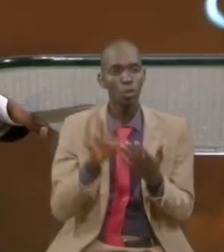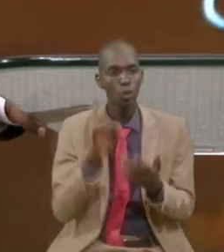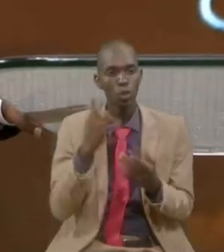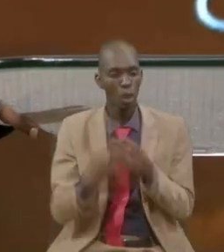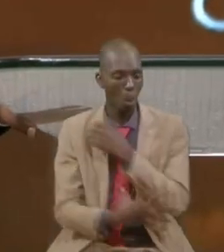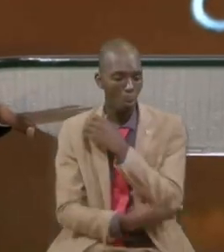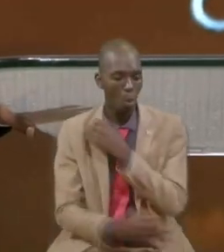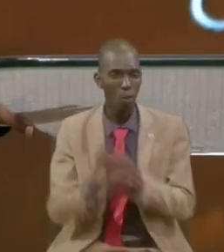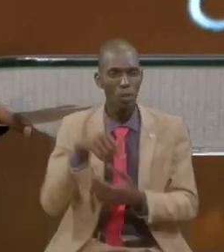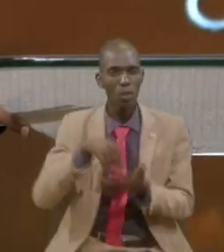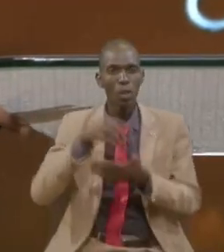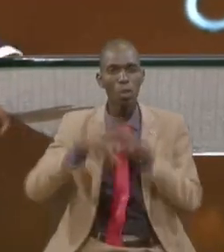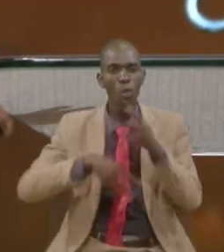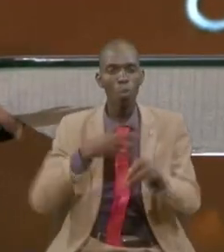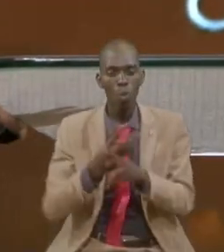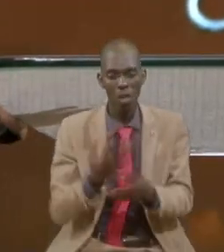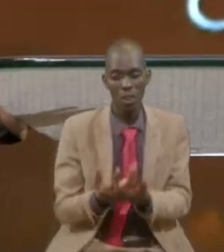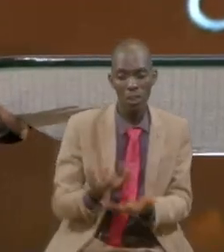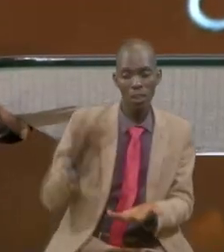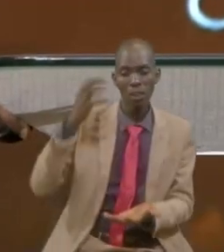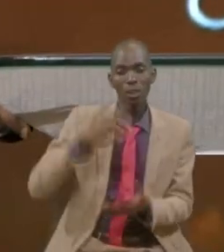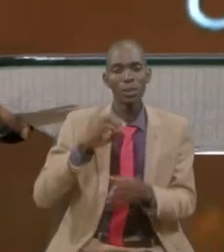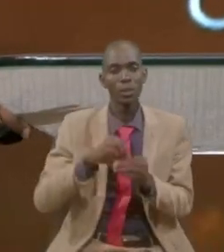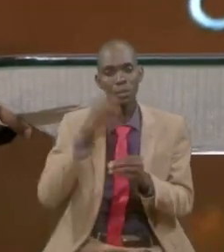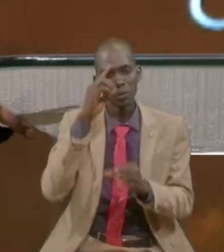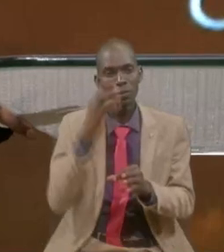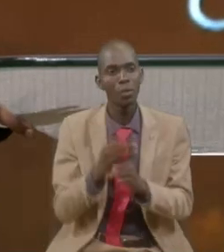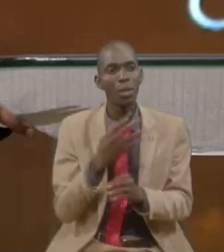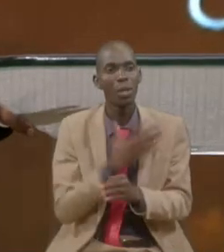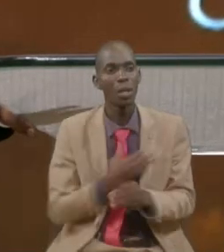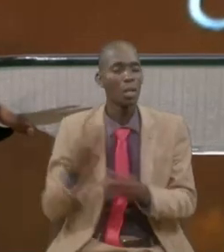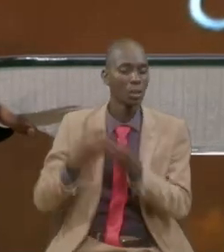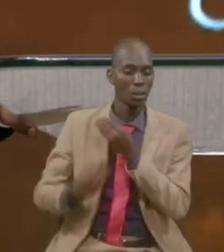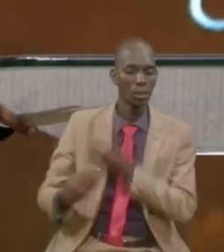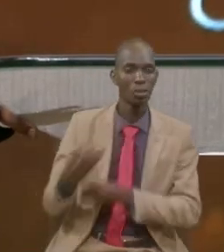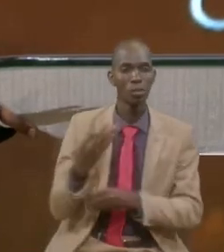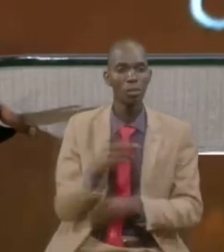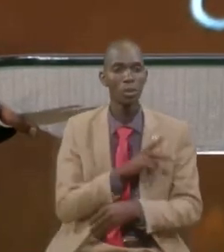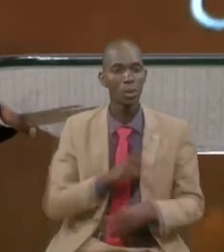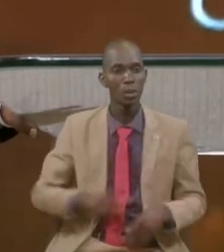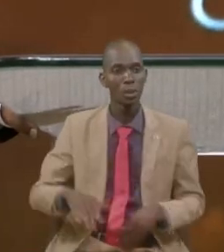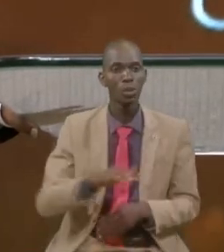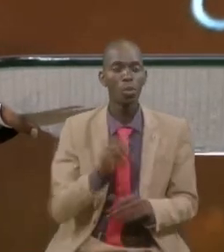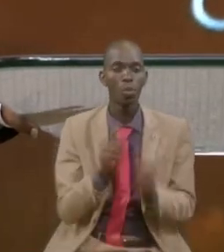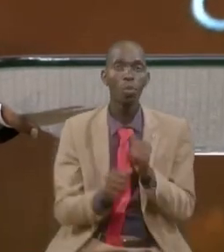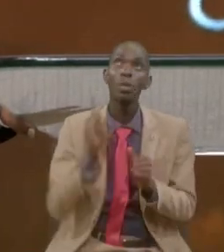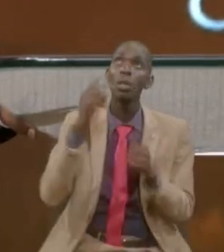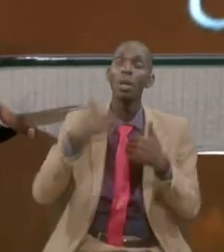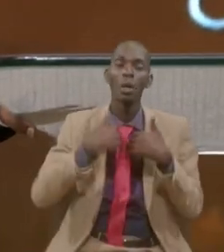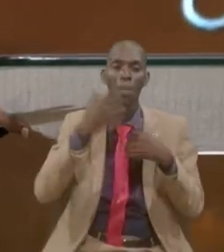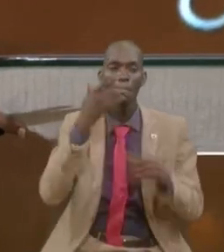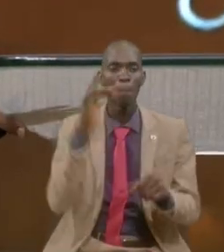monde pour qu'ils soient riches en la foi et héritiers du royaume qu'il a promis à ceux qui